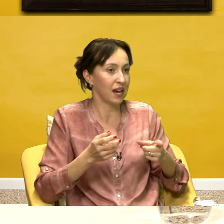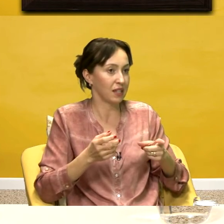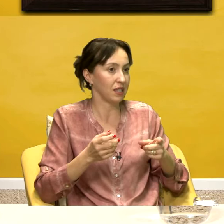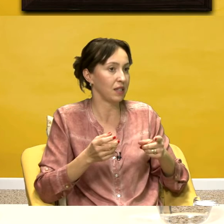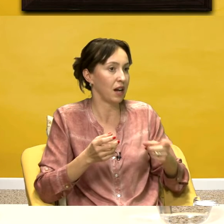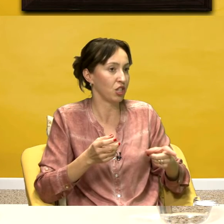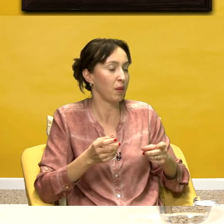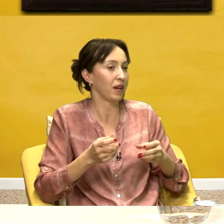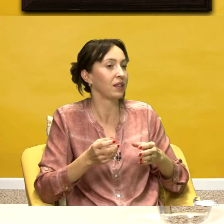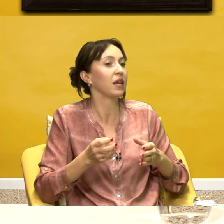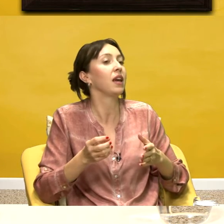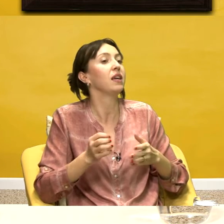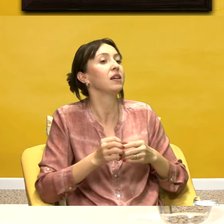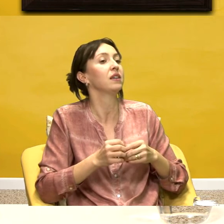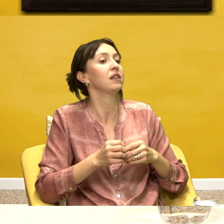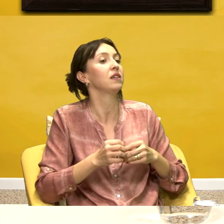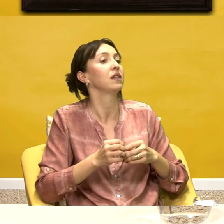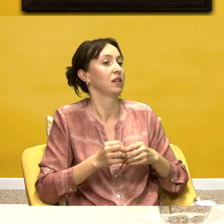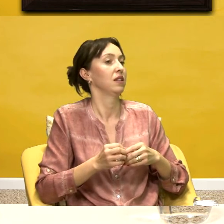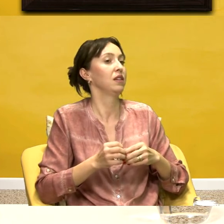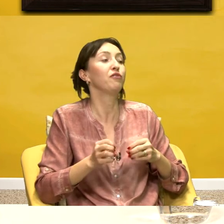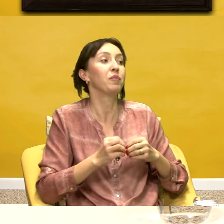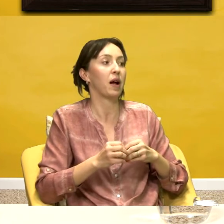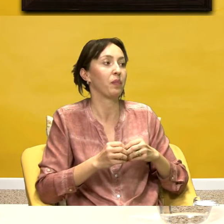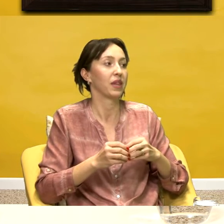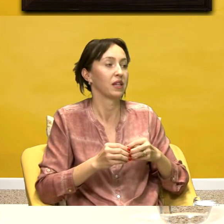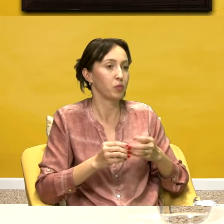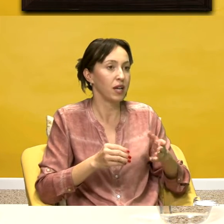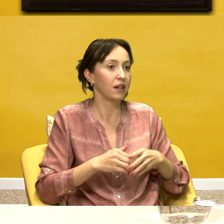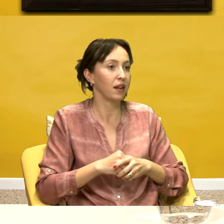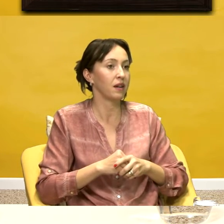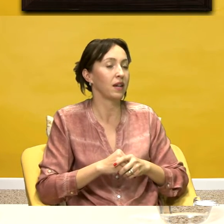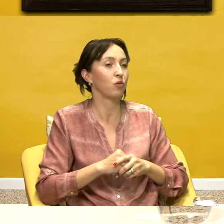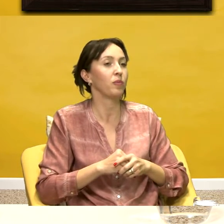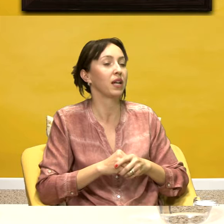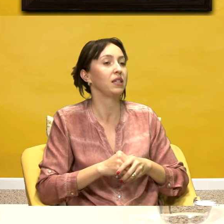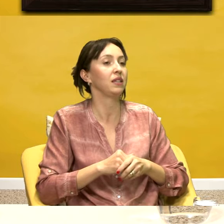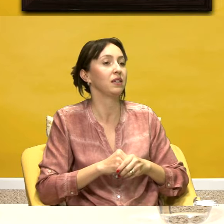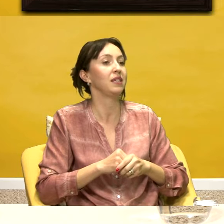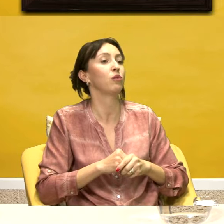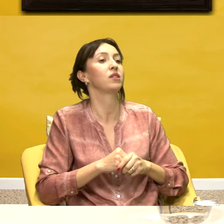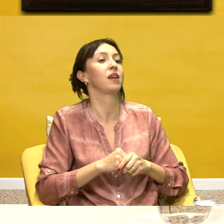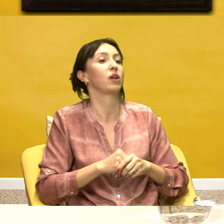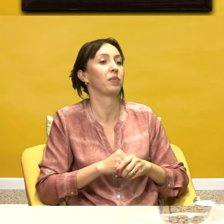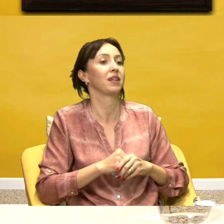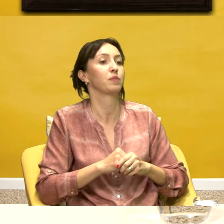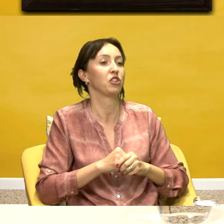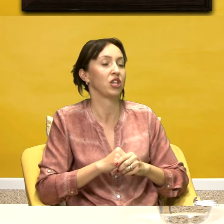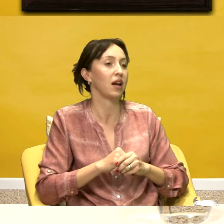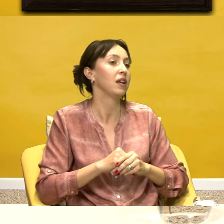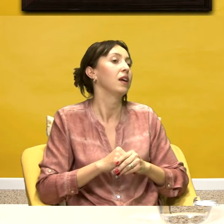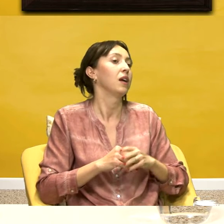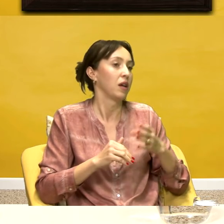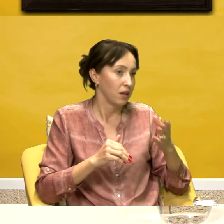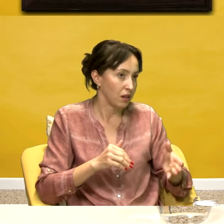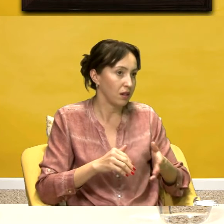Da. Dar acel aparat a ei vibra. Spunea că l-a cumpărat din Austria, un aparat